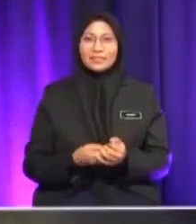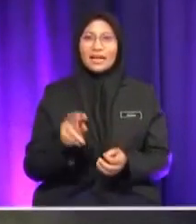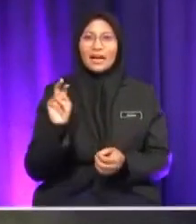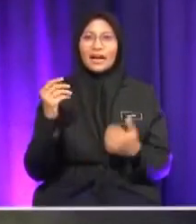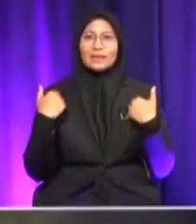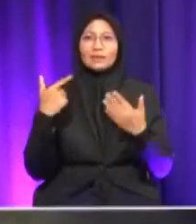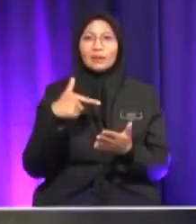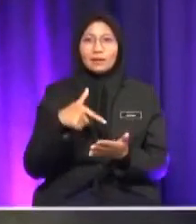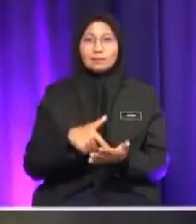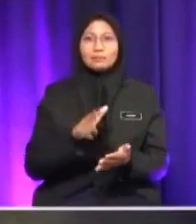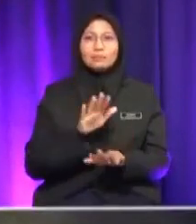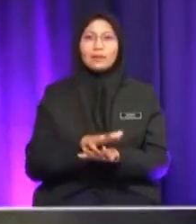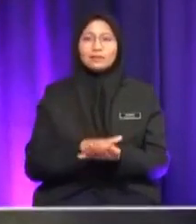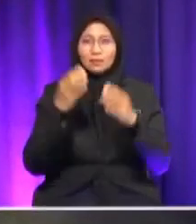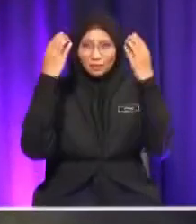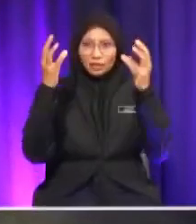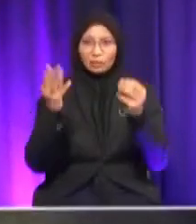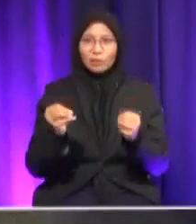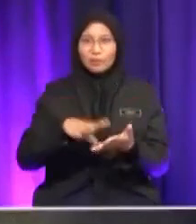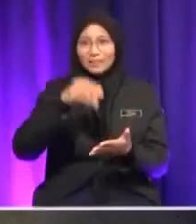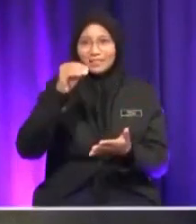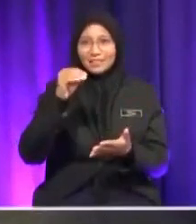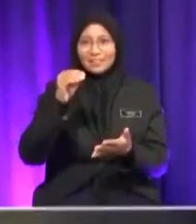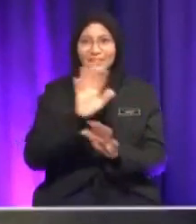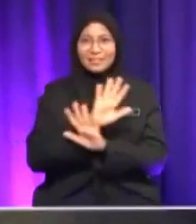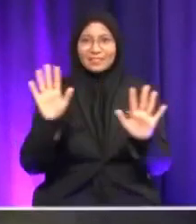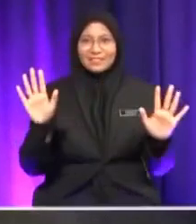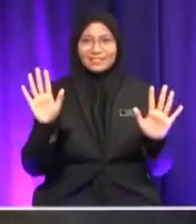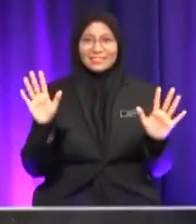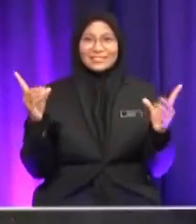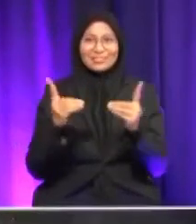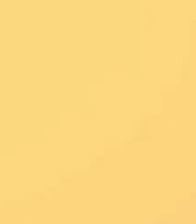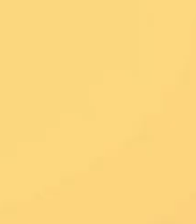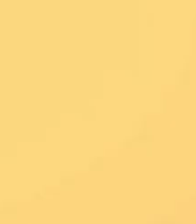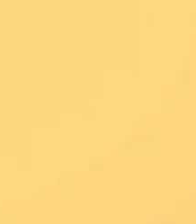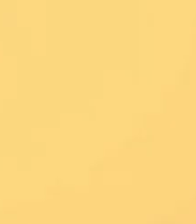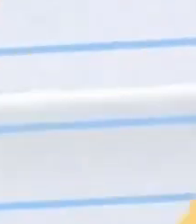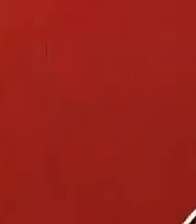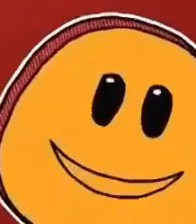murid-murid untuk perbelanjaan beretika. Jangan ke mana-mana, kembali lagi selepas ini.